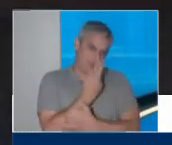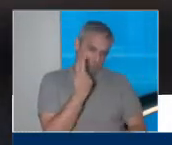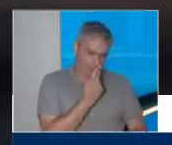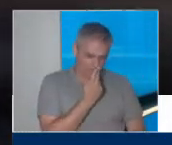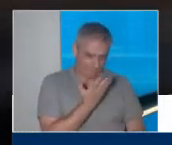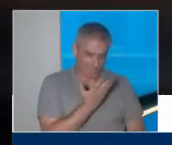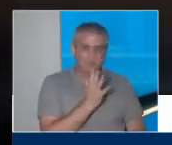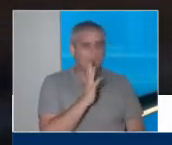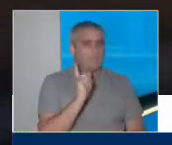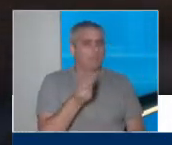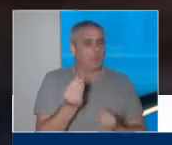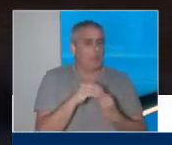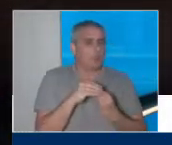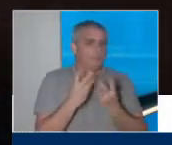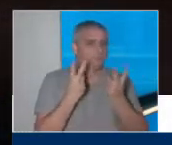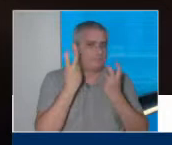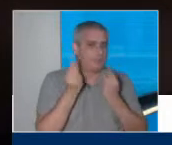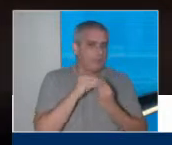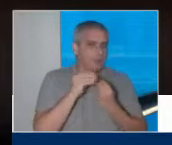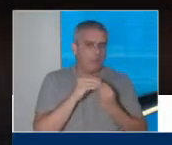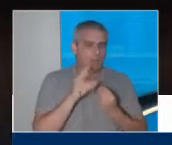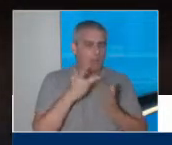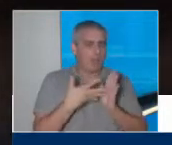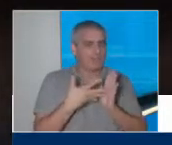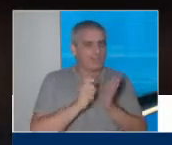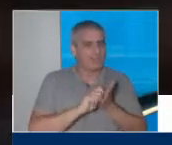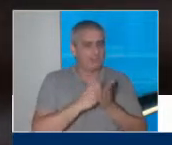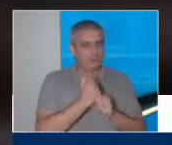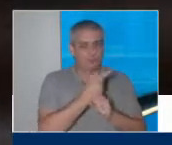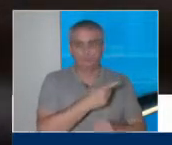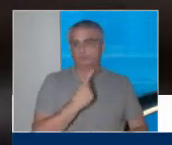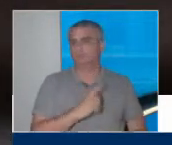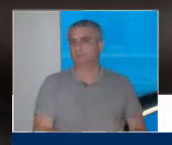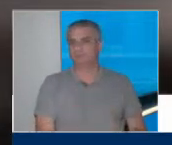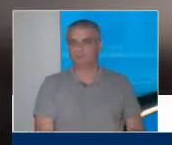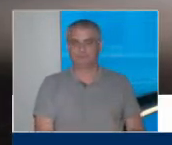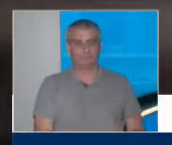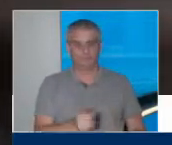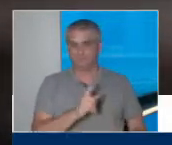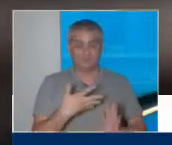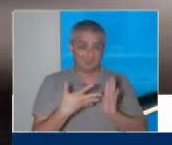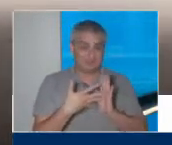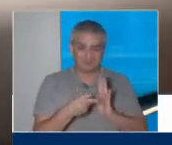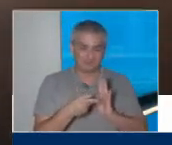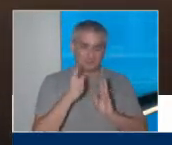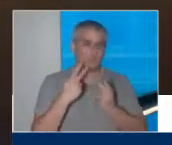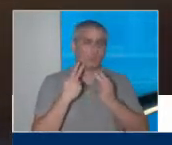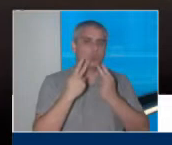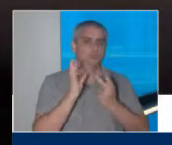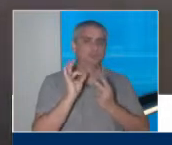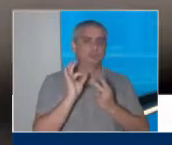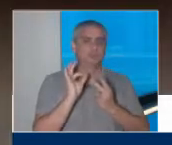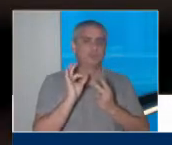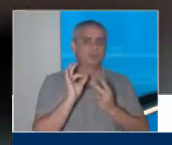כמובן. מה אתה יכול להוסיף פרטים על התחקיר הזה? תראה, זה לא, התחקיר הזה הוא למעשה תוצאה של